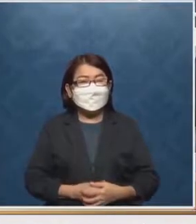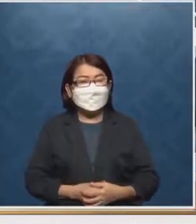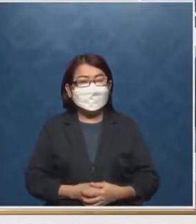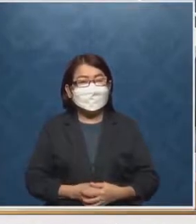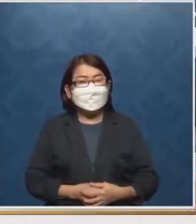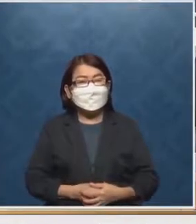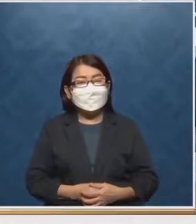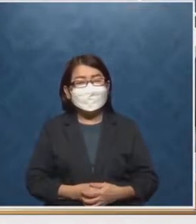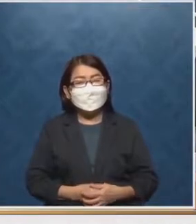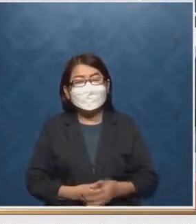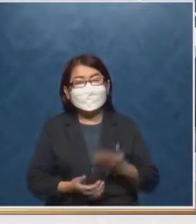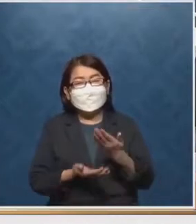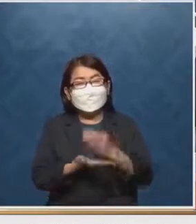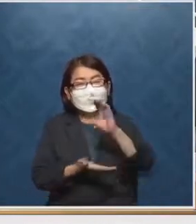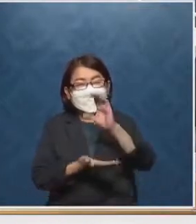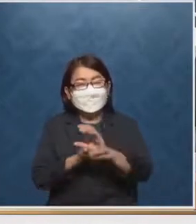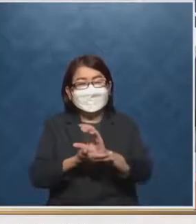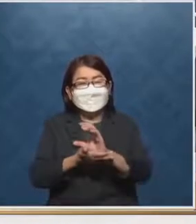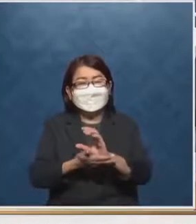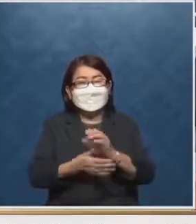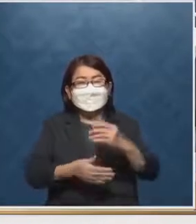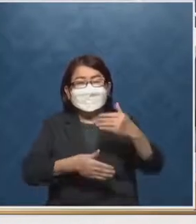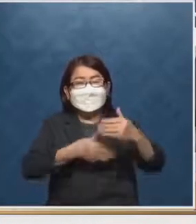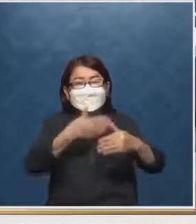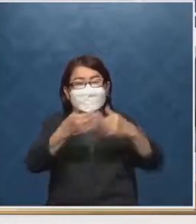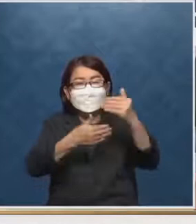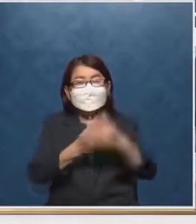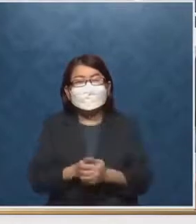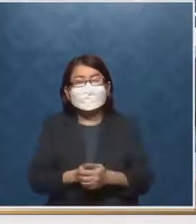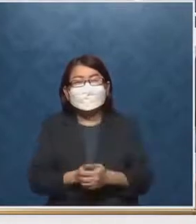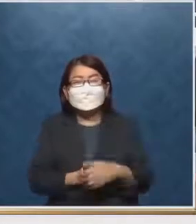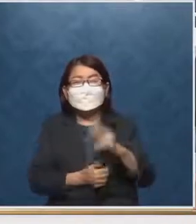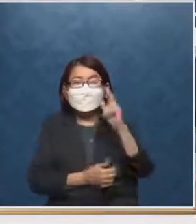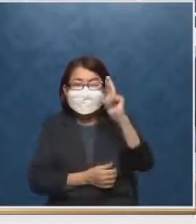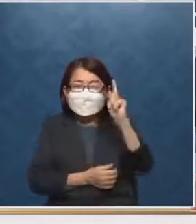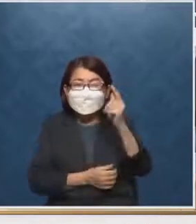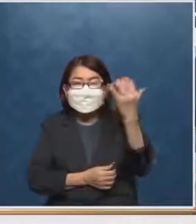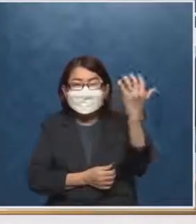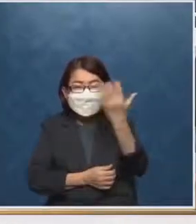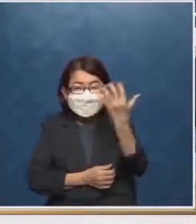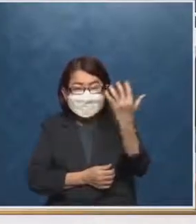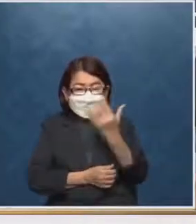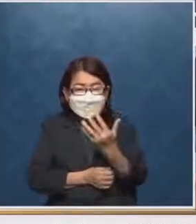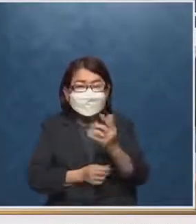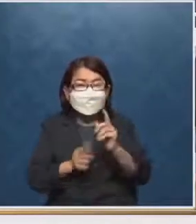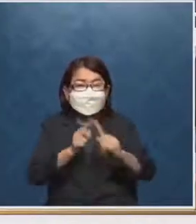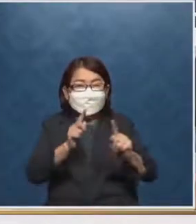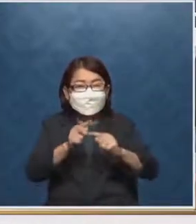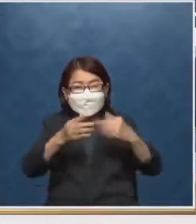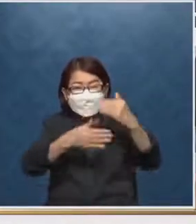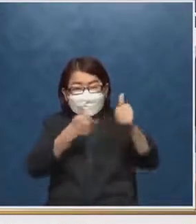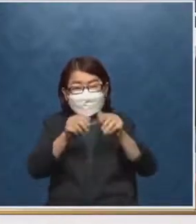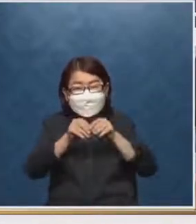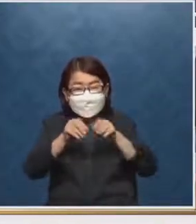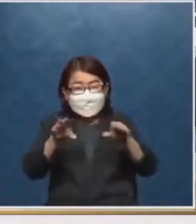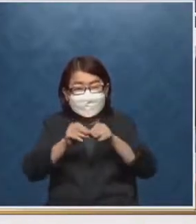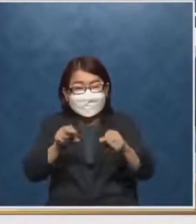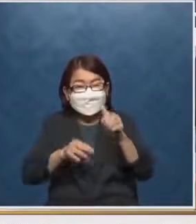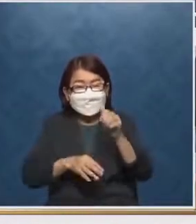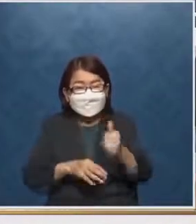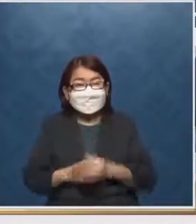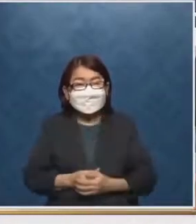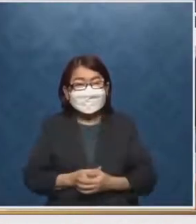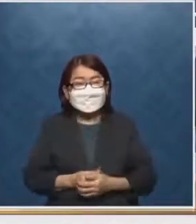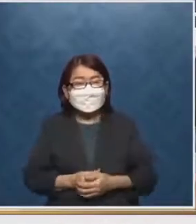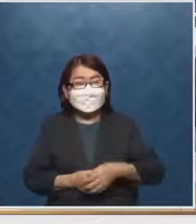กองทุนพัฒนาสื่อปลอดภัยและสร้างสรรค์ความจริงท่าน